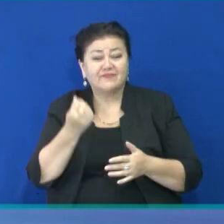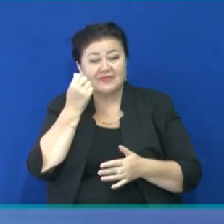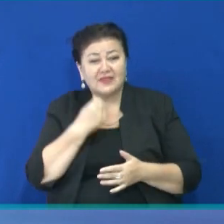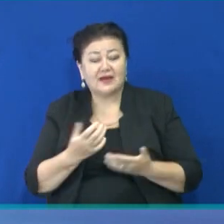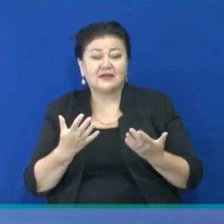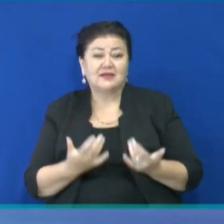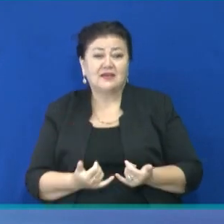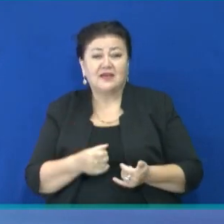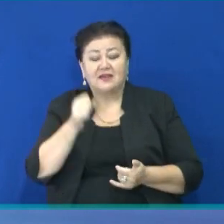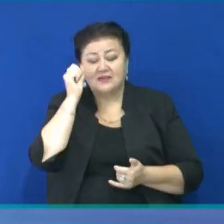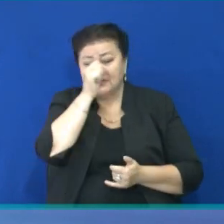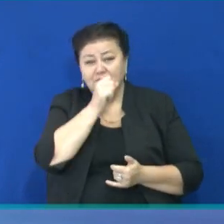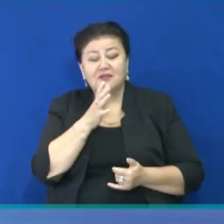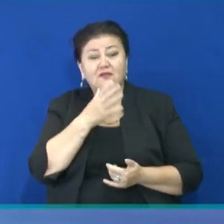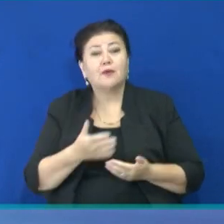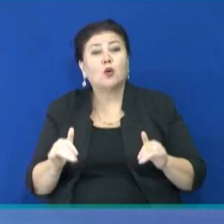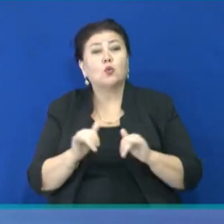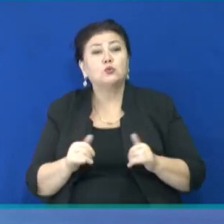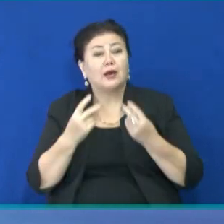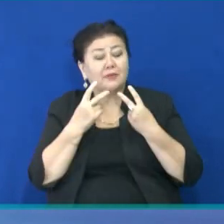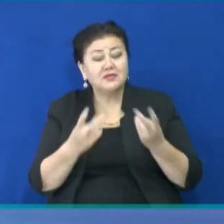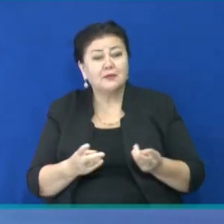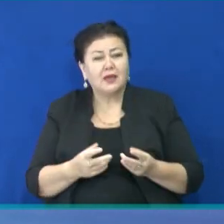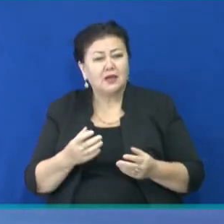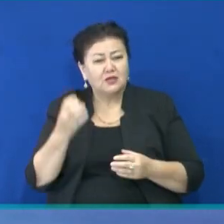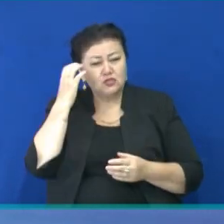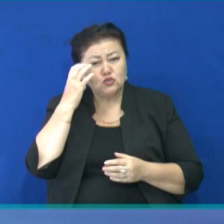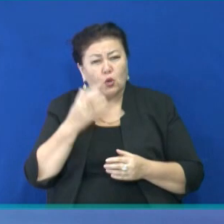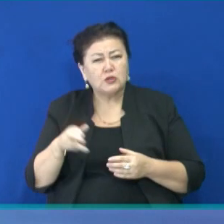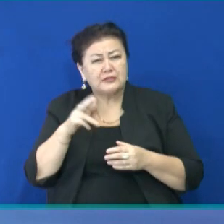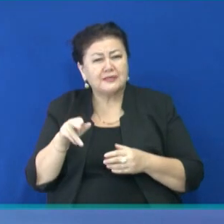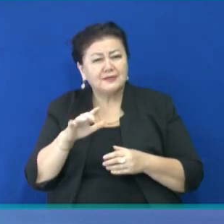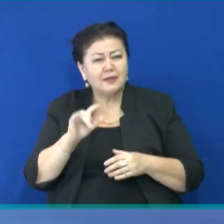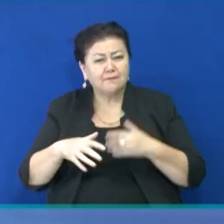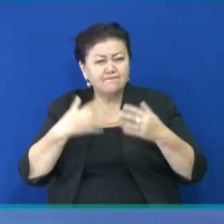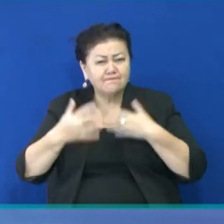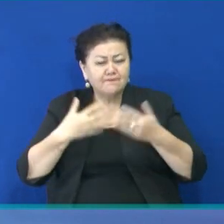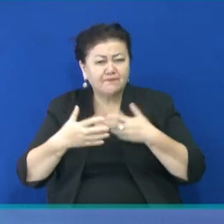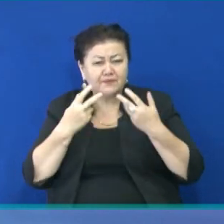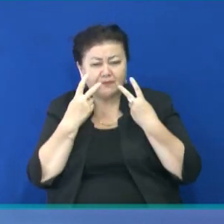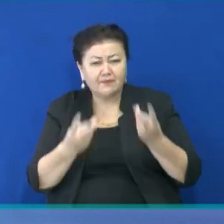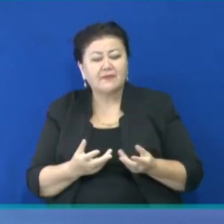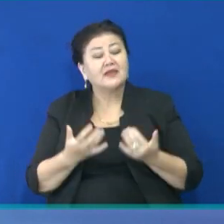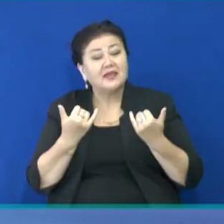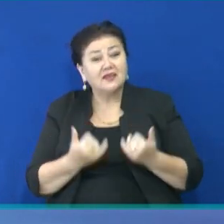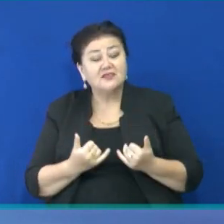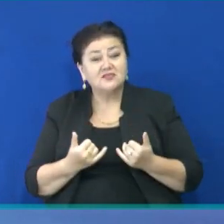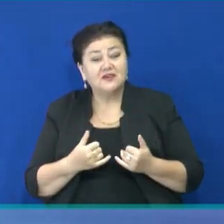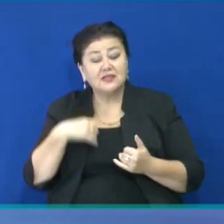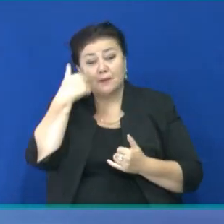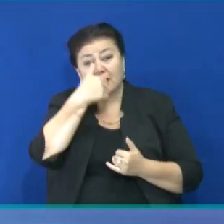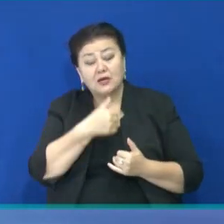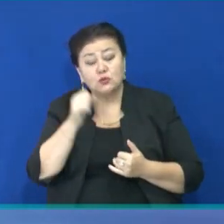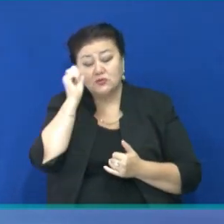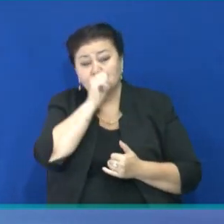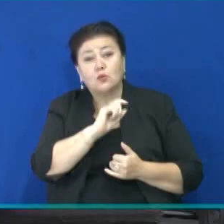Қыс кезінде қайда қарасаңызда будақтаған қара түтінді көресіз. Биылғы маусымда тағы қара көмірдің күлін жұтамыз ба,